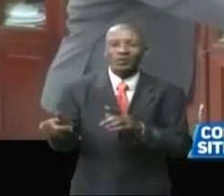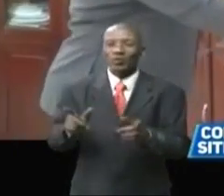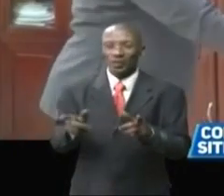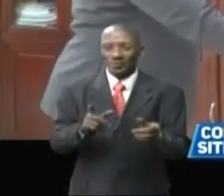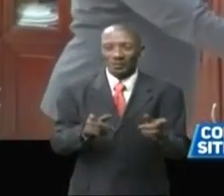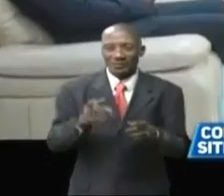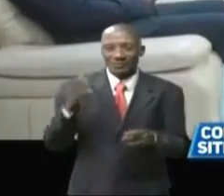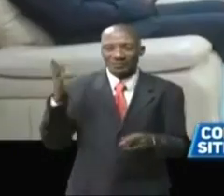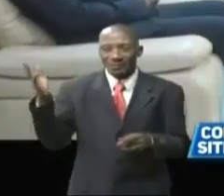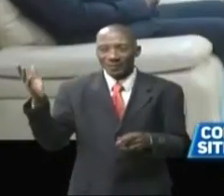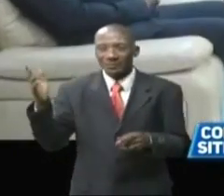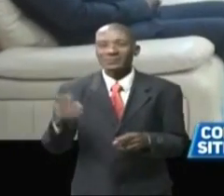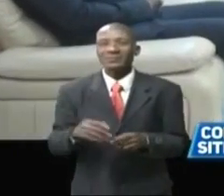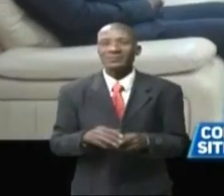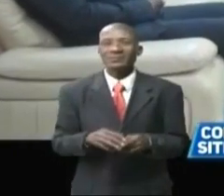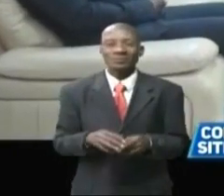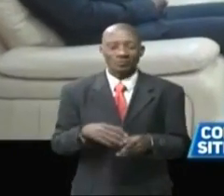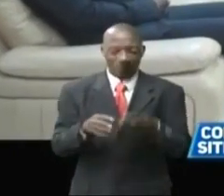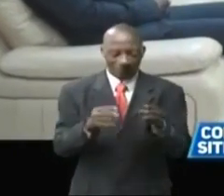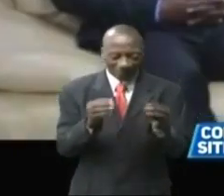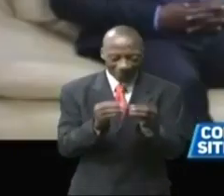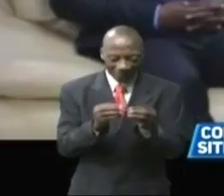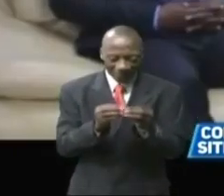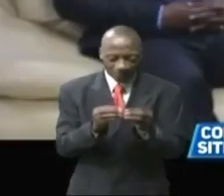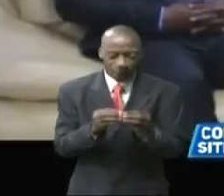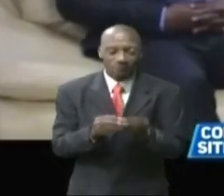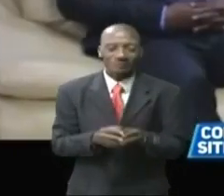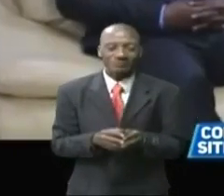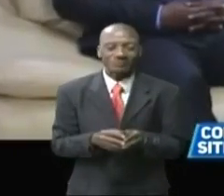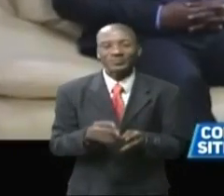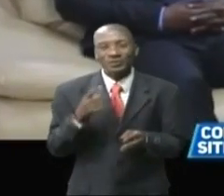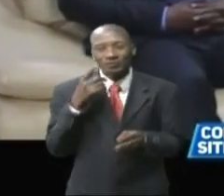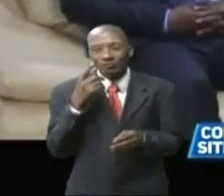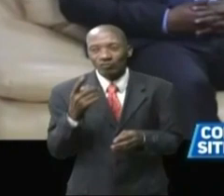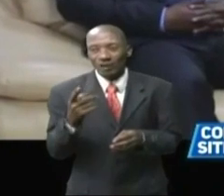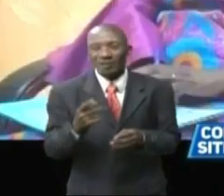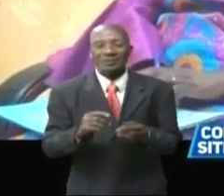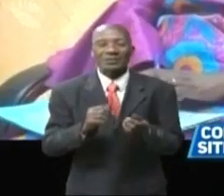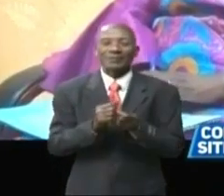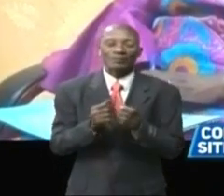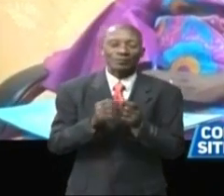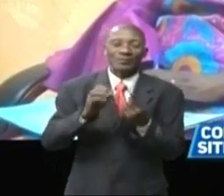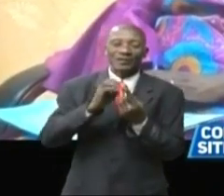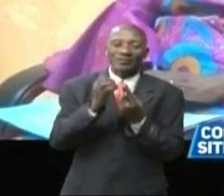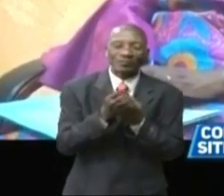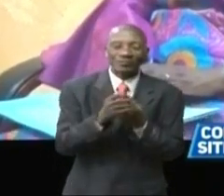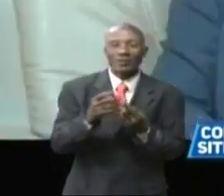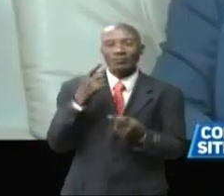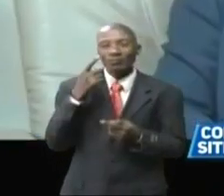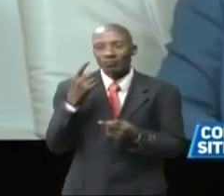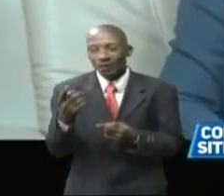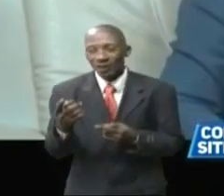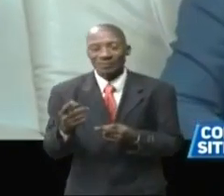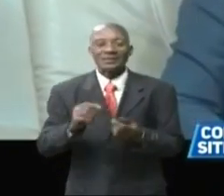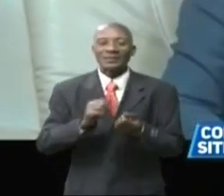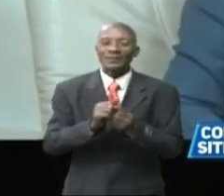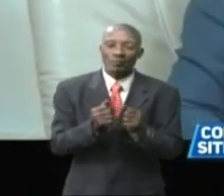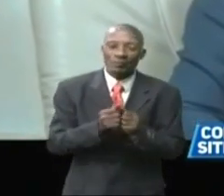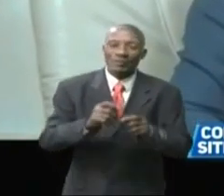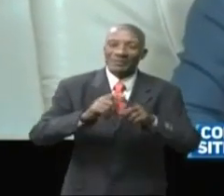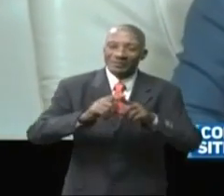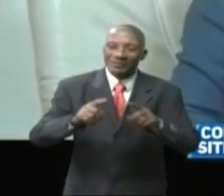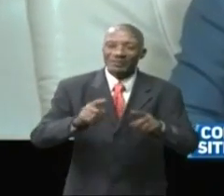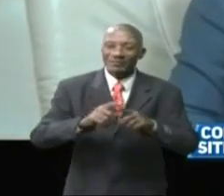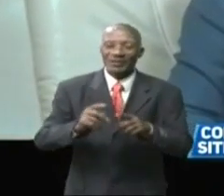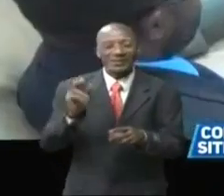sites, le DG d'Acoprim, Mika Kayemba Mukeba, a été reçu en audience par le vice-gouverneur du